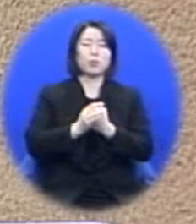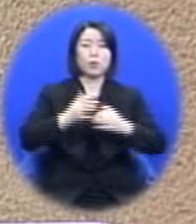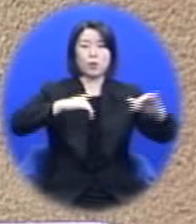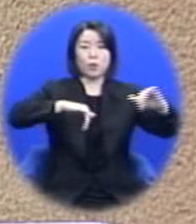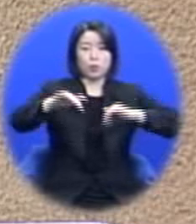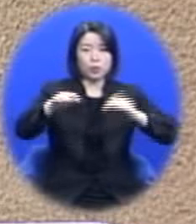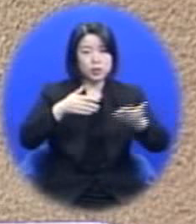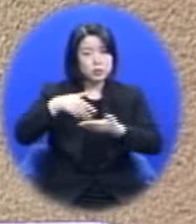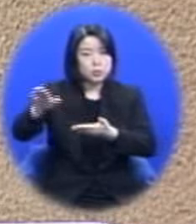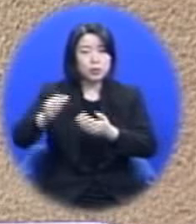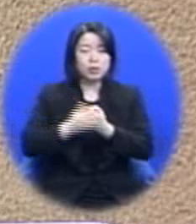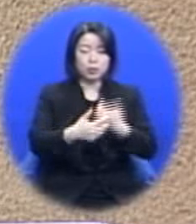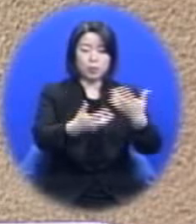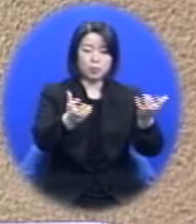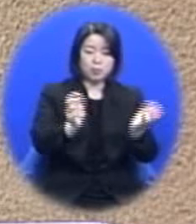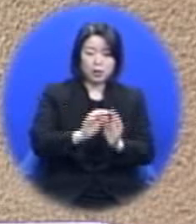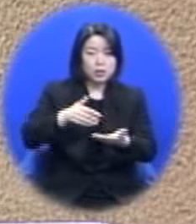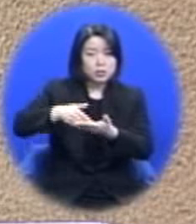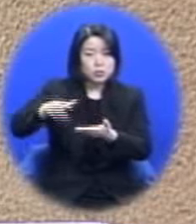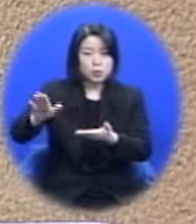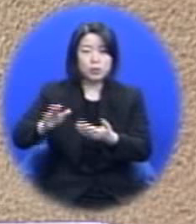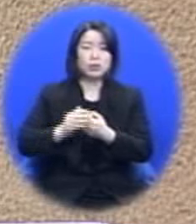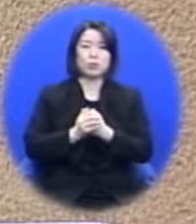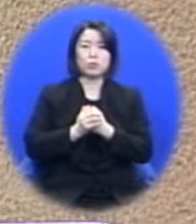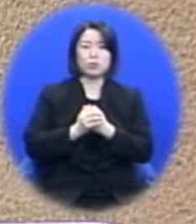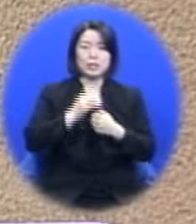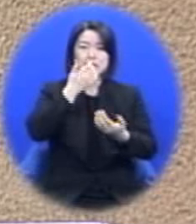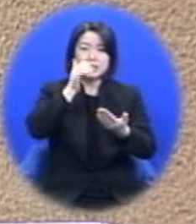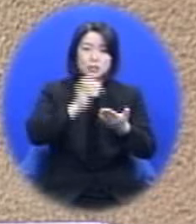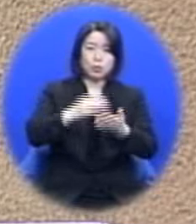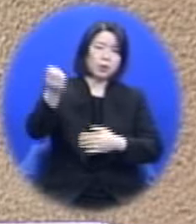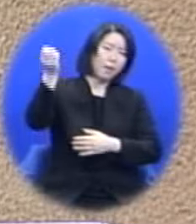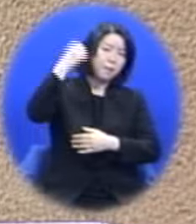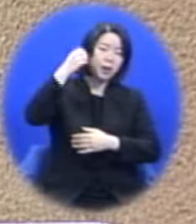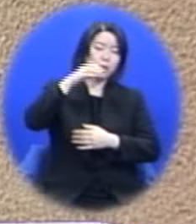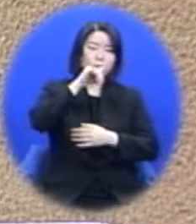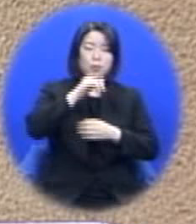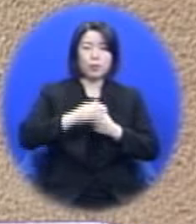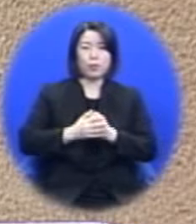거리에서 쫓겨나고, 마을에서 쫓겨나고, 돌에 맞고.